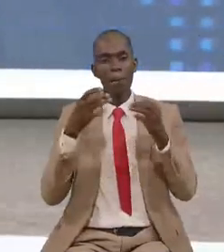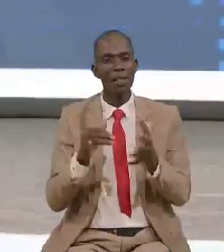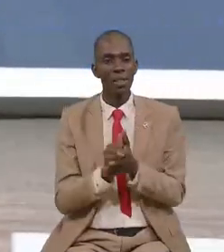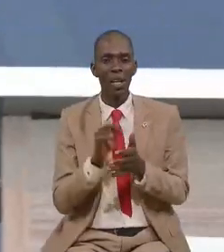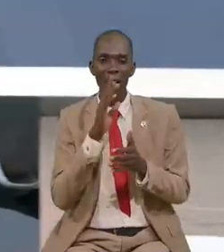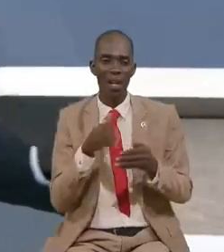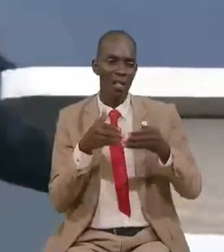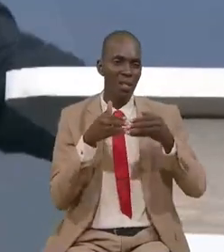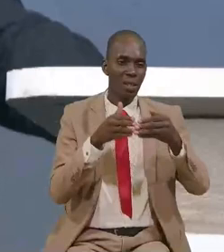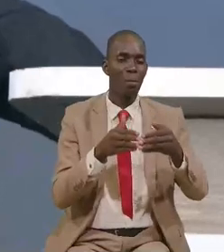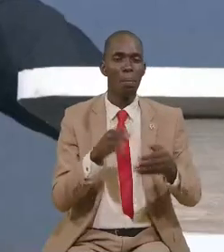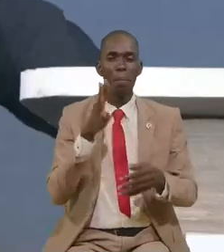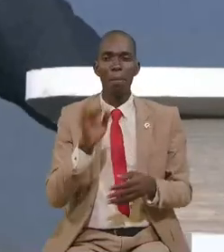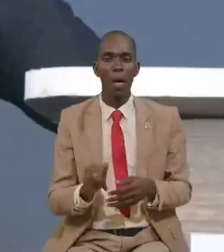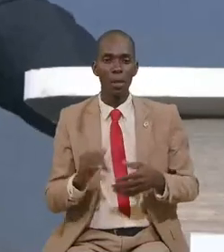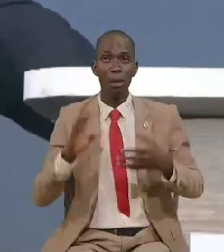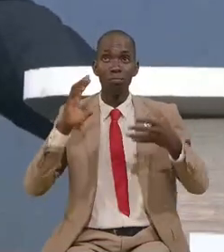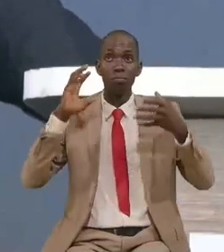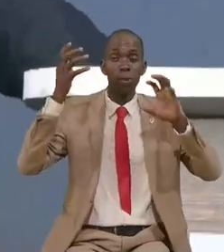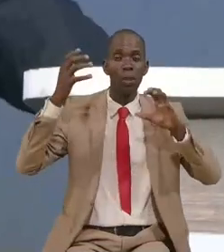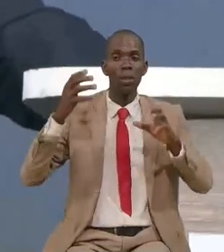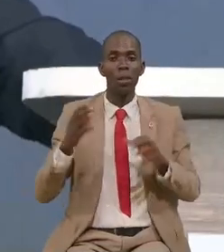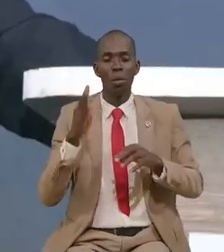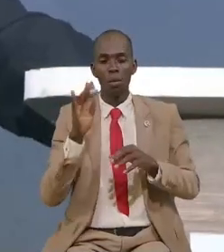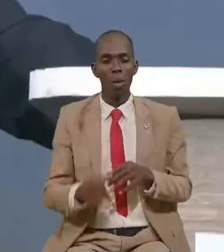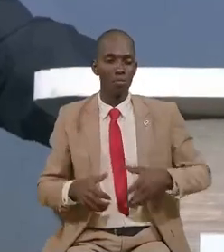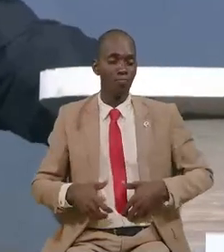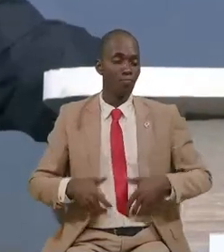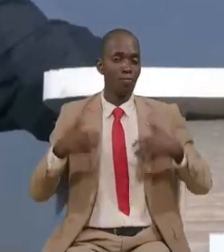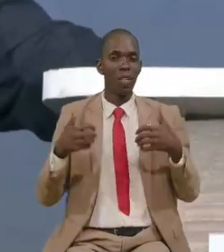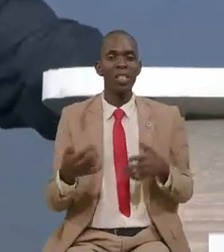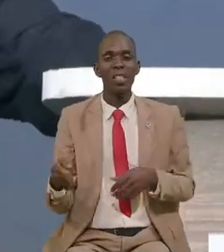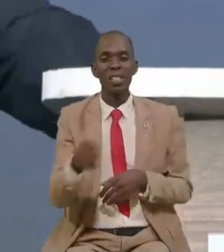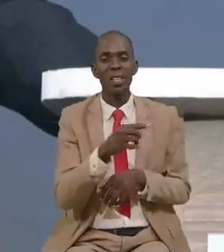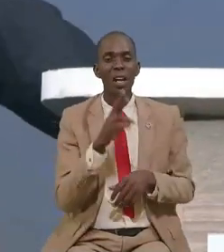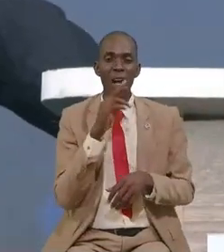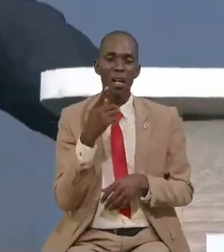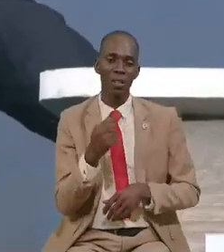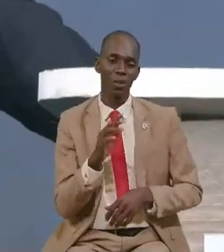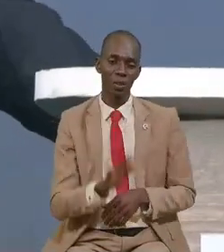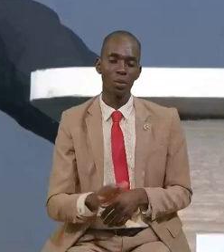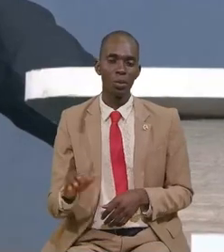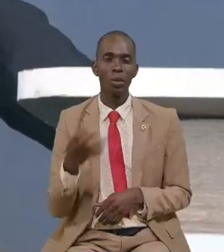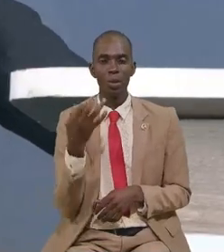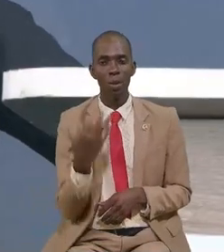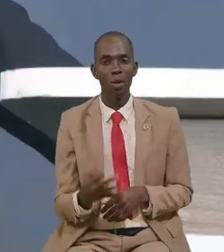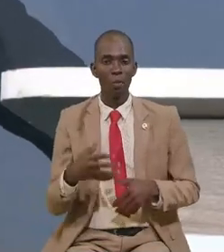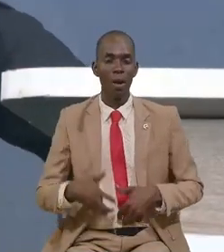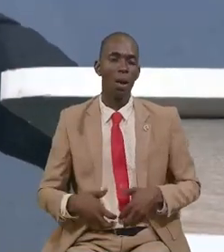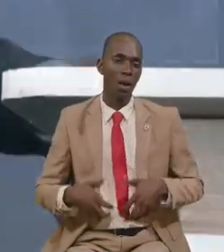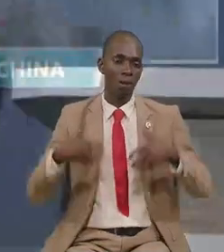guidés par la colère, par l'animosité, ils sont fils de la colère